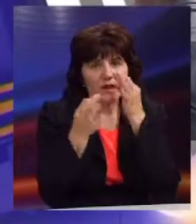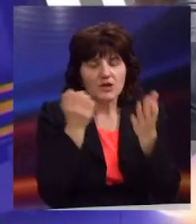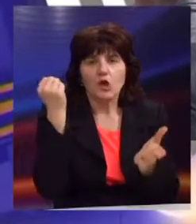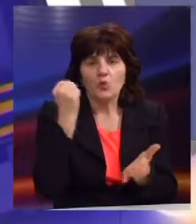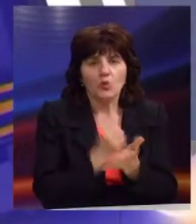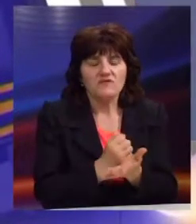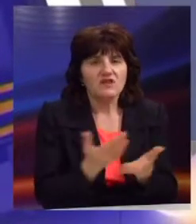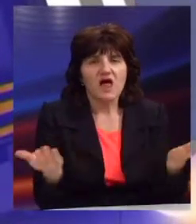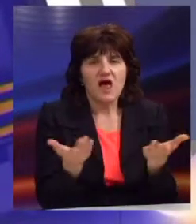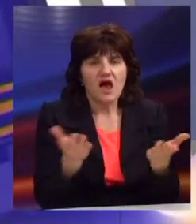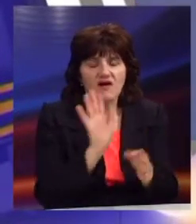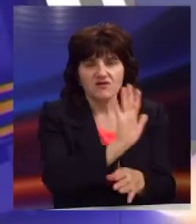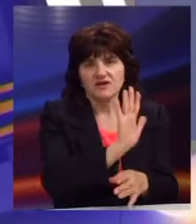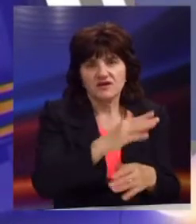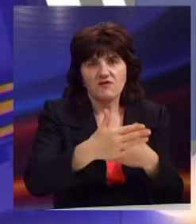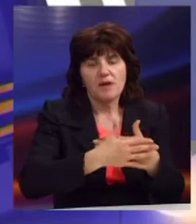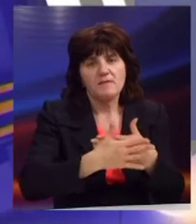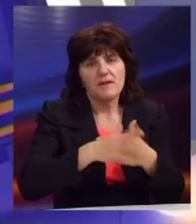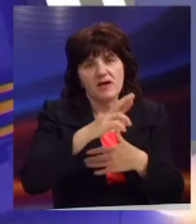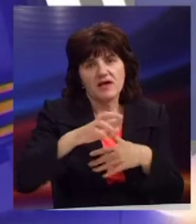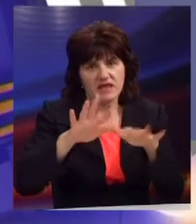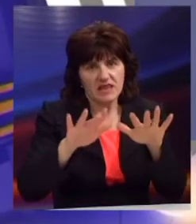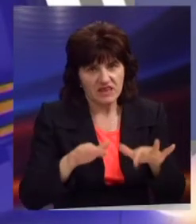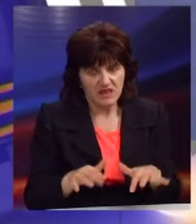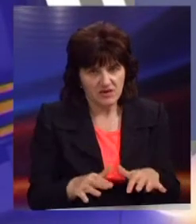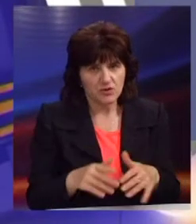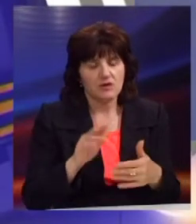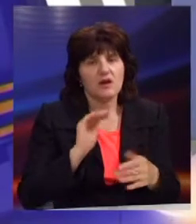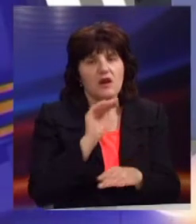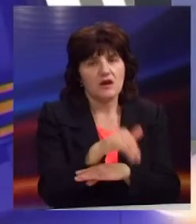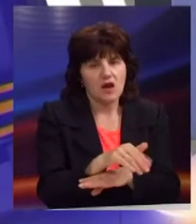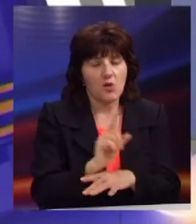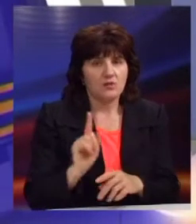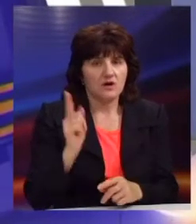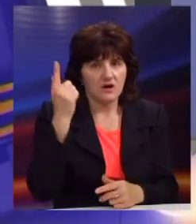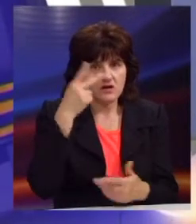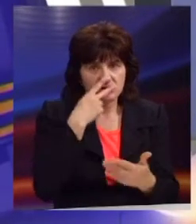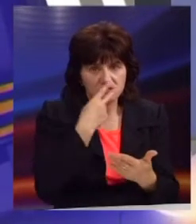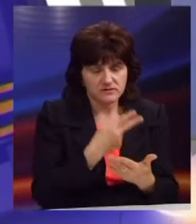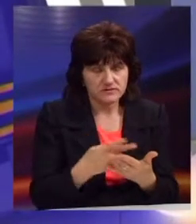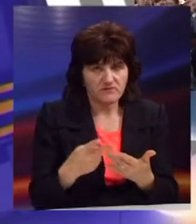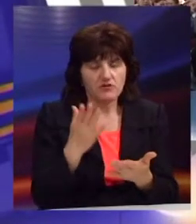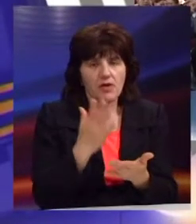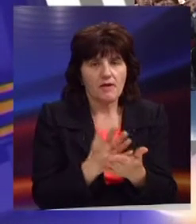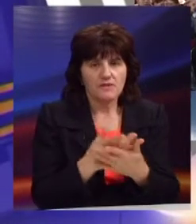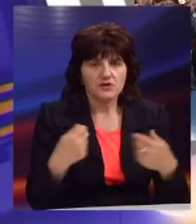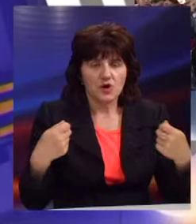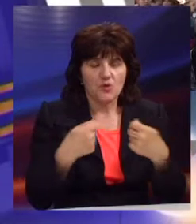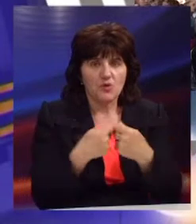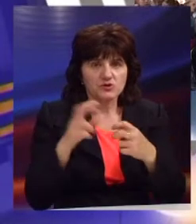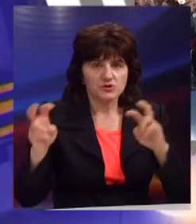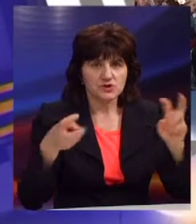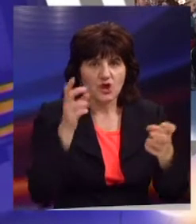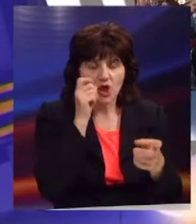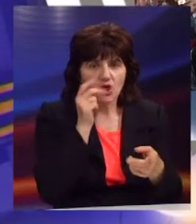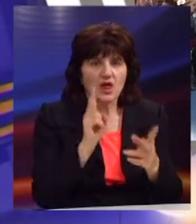bi se utvrdio njihov odnos prema internetu i da li su zavisni od njega. Nakon prezentacije rezultata istraživanja u proces će biti uključeni i